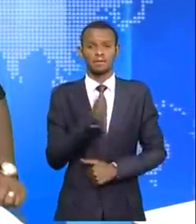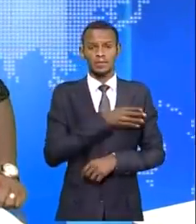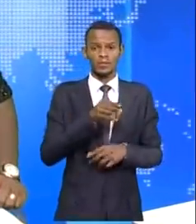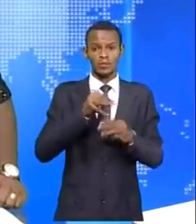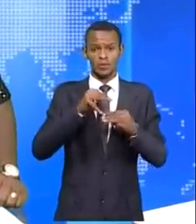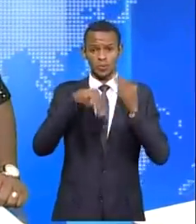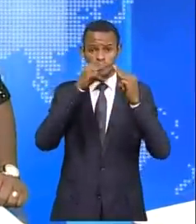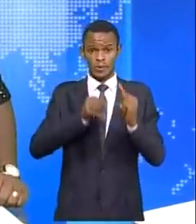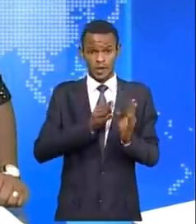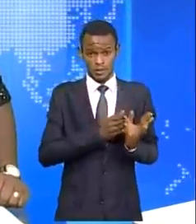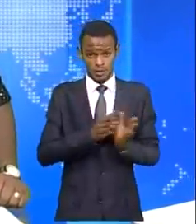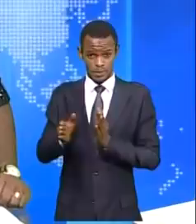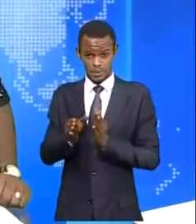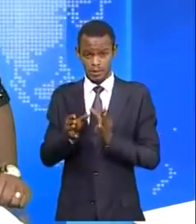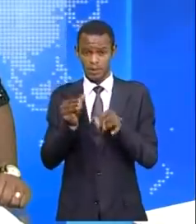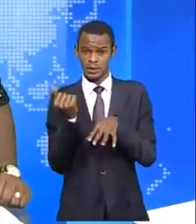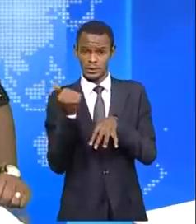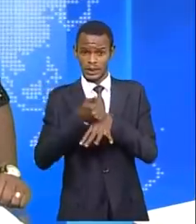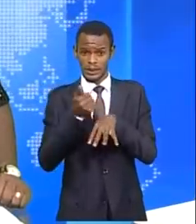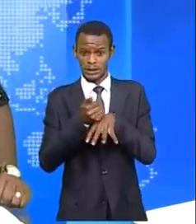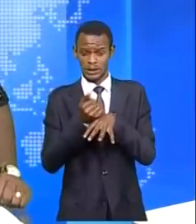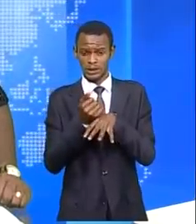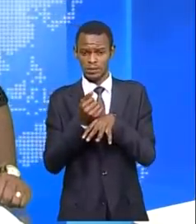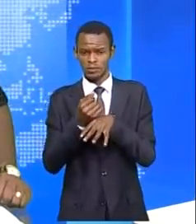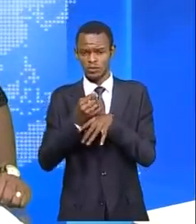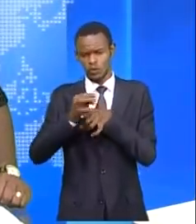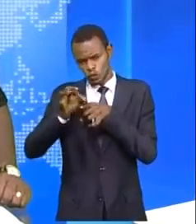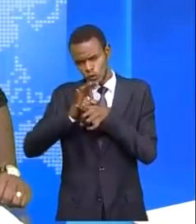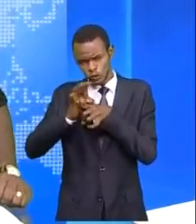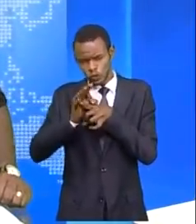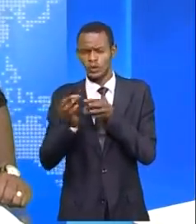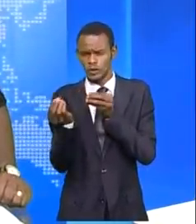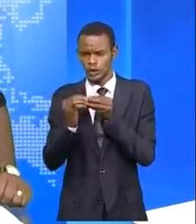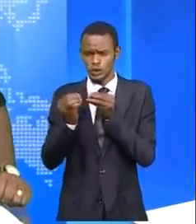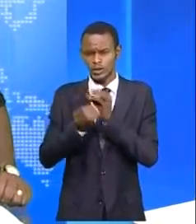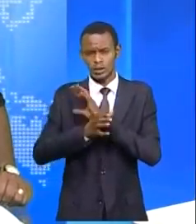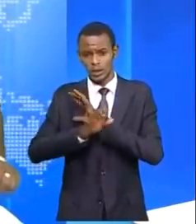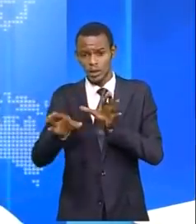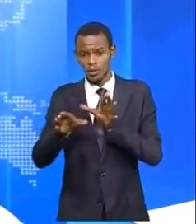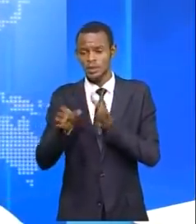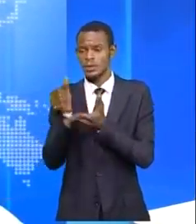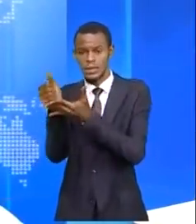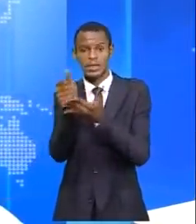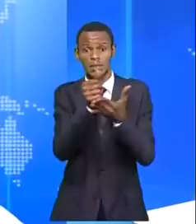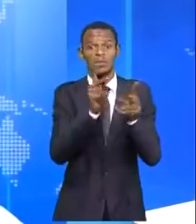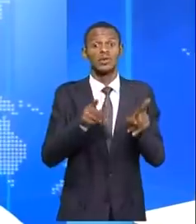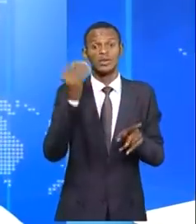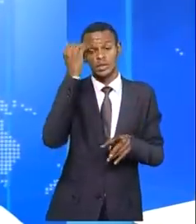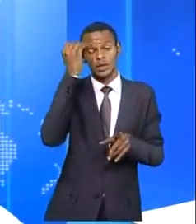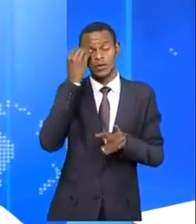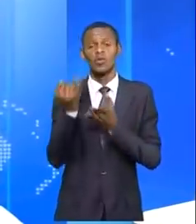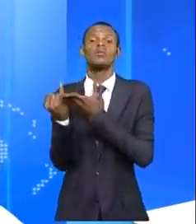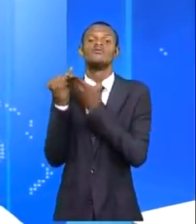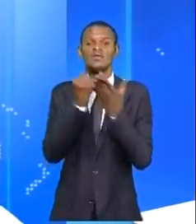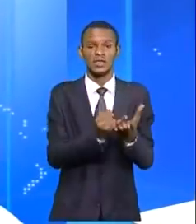la télé de renforcement de capacités de la plate forme de gestion de l'aide et des investissements a fermé ses portes hier et les minimes